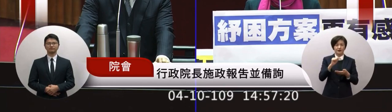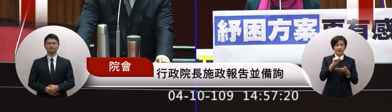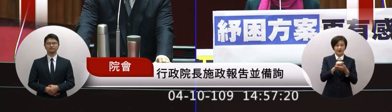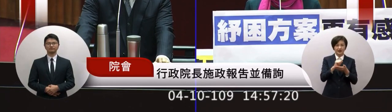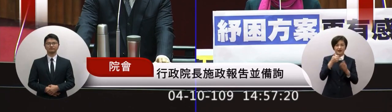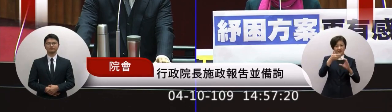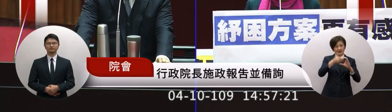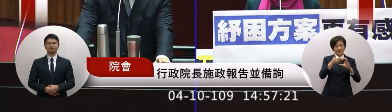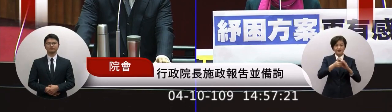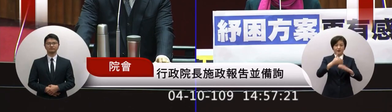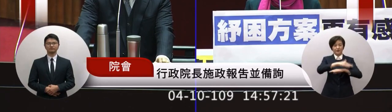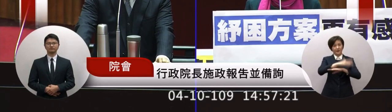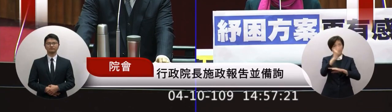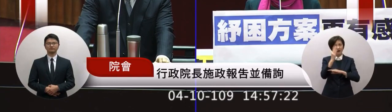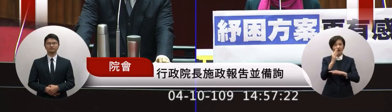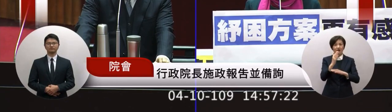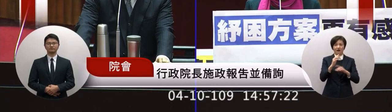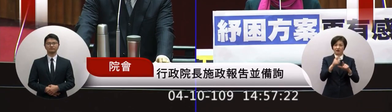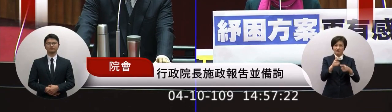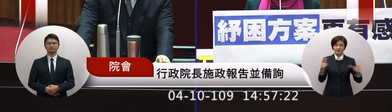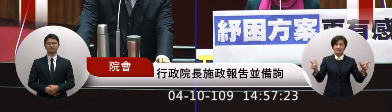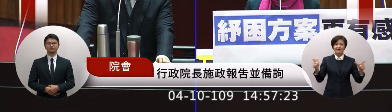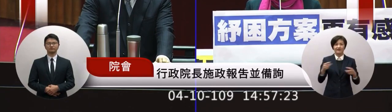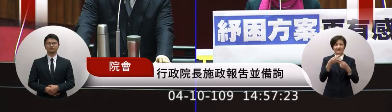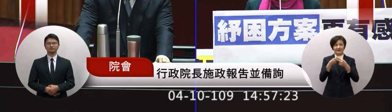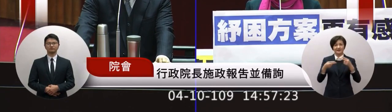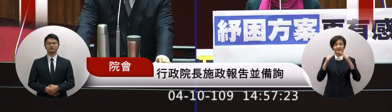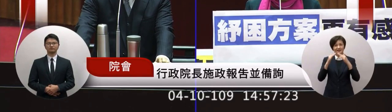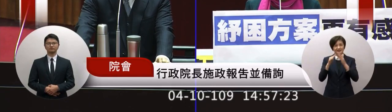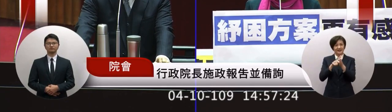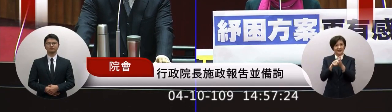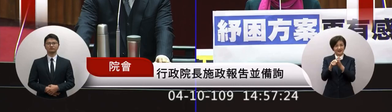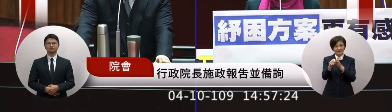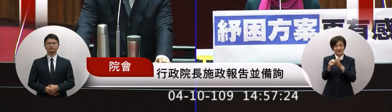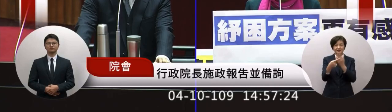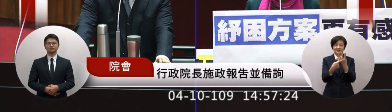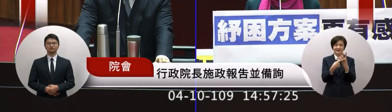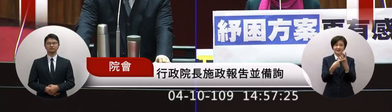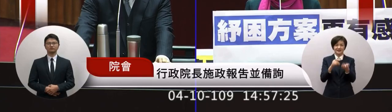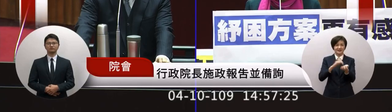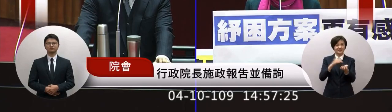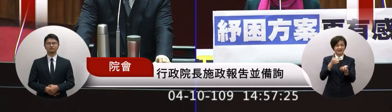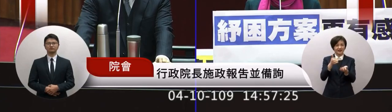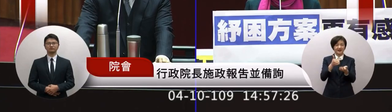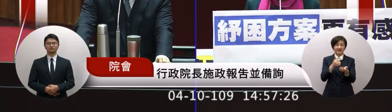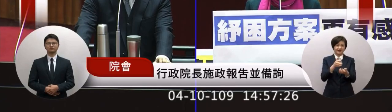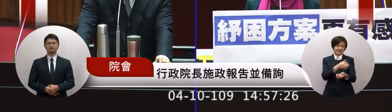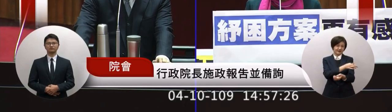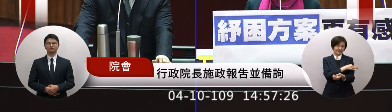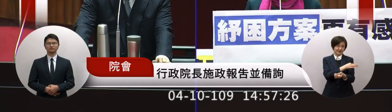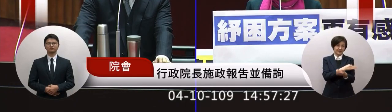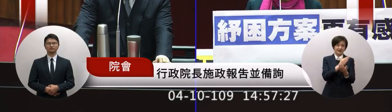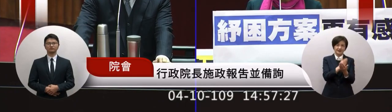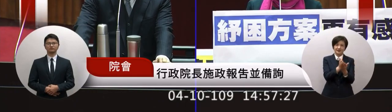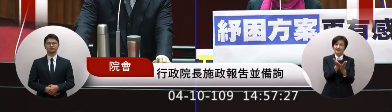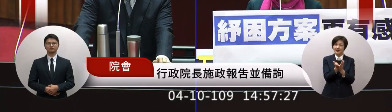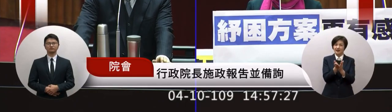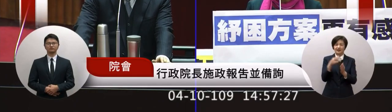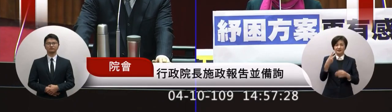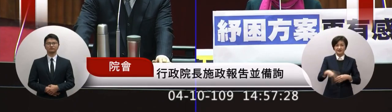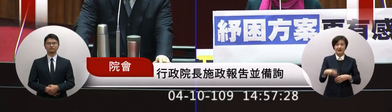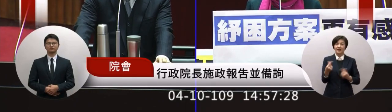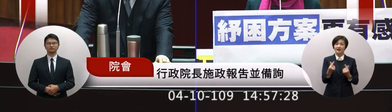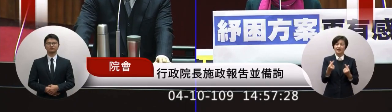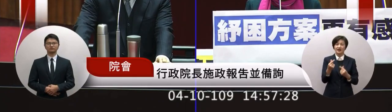道中也陆陆续续有在做客家籍的专业医疗的人员，以及政务委员我们唐